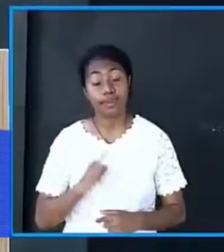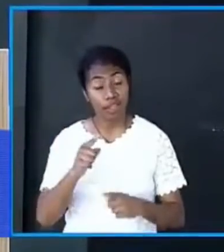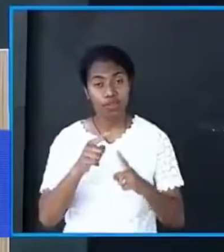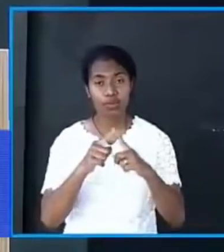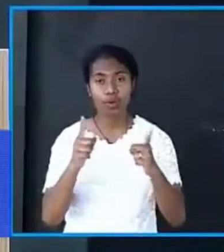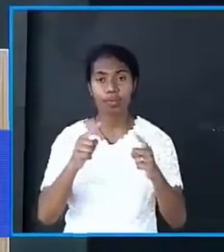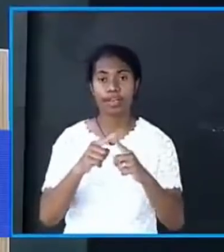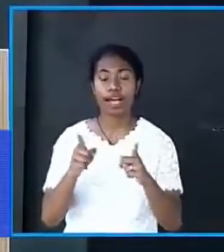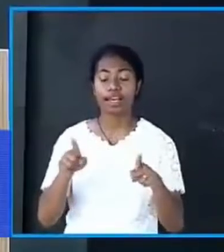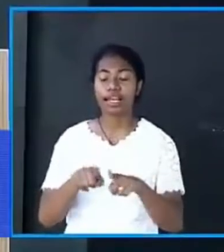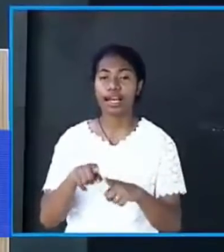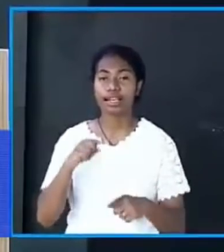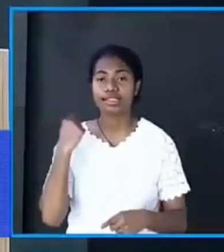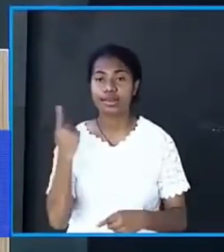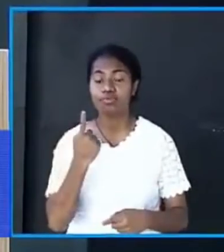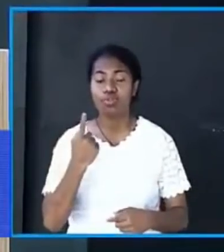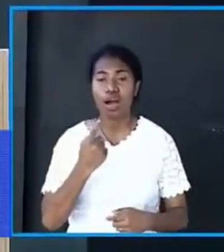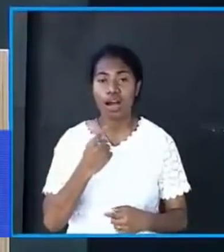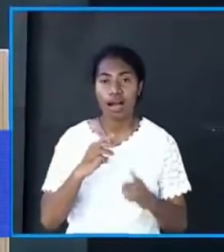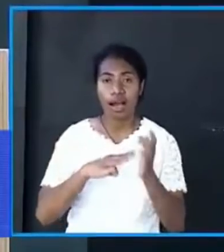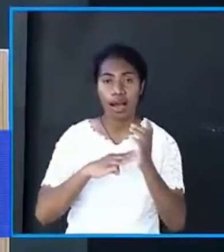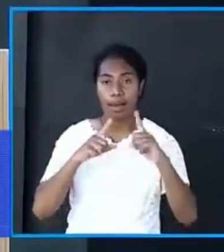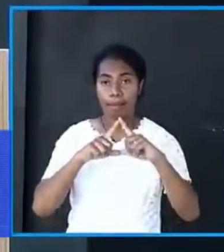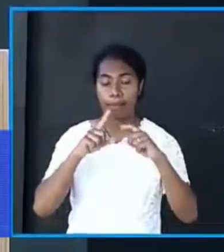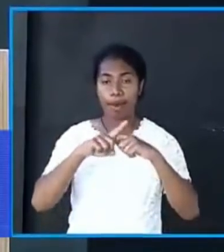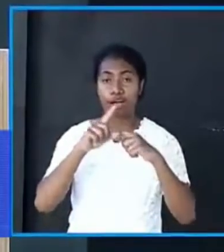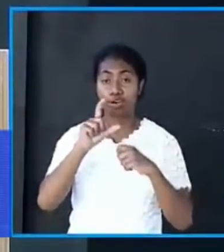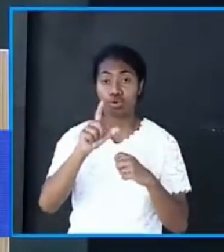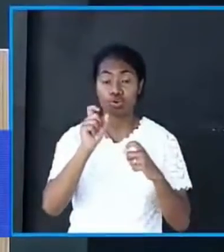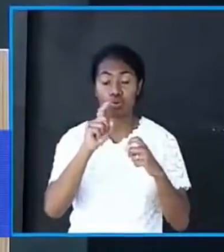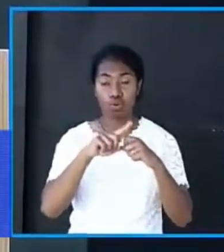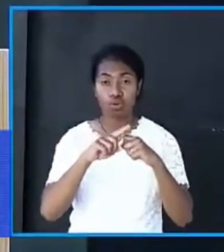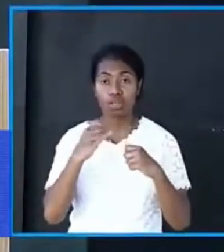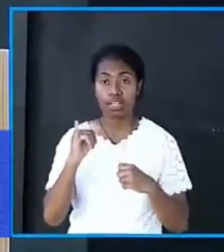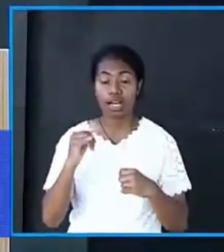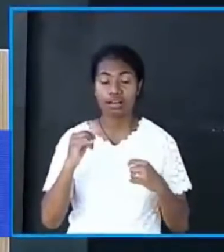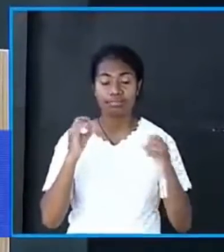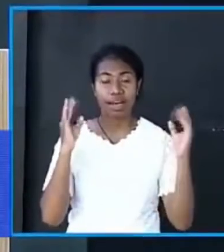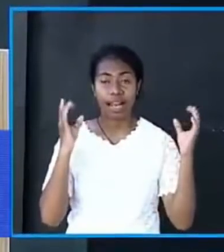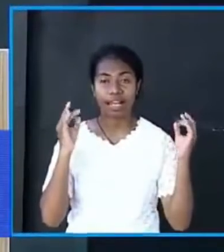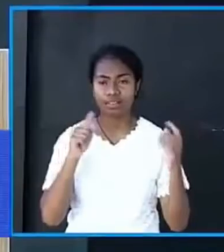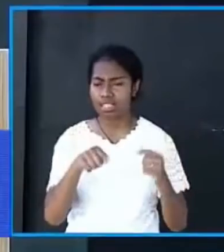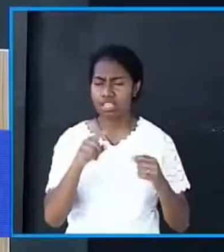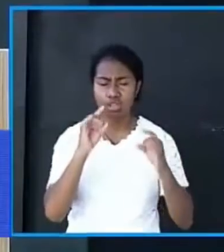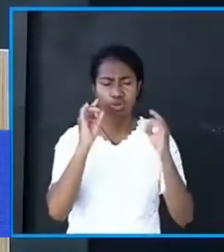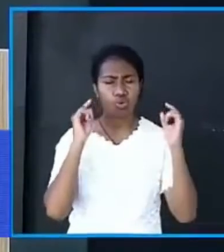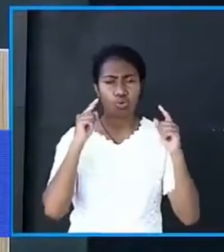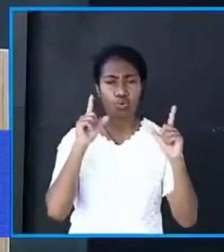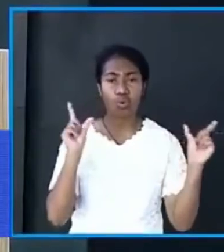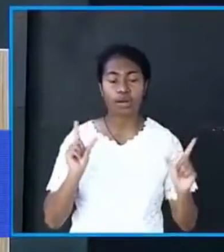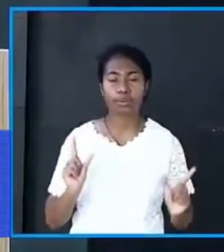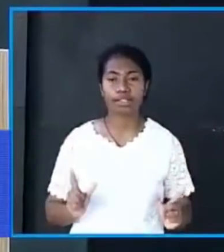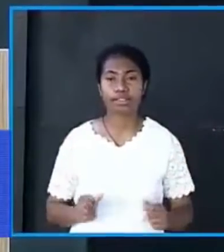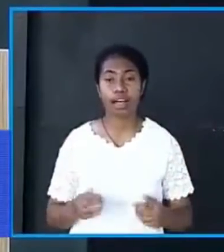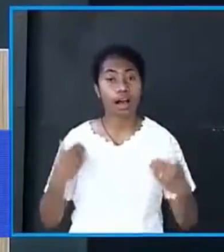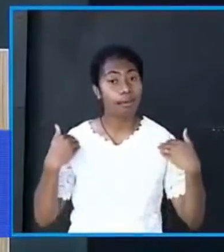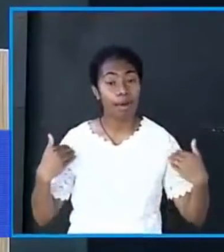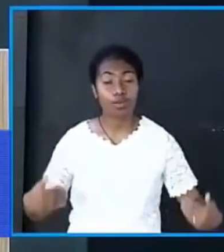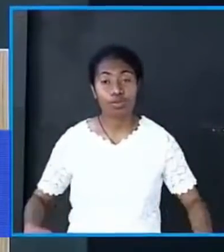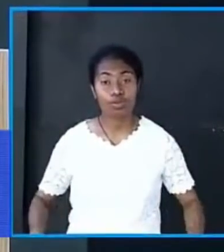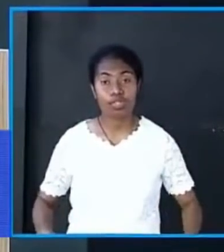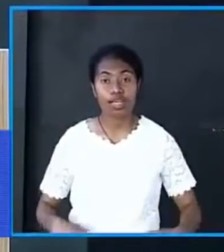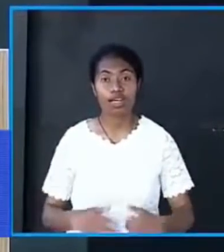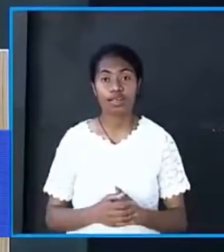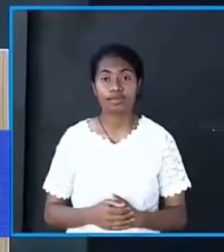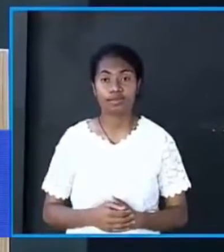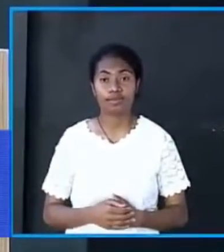dengan semua makhluk yang lain luar biasa hai manusia ini